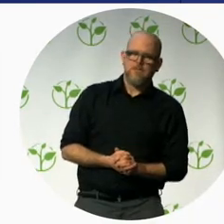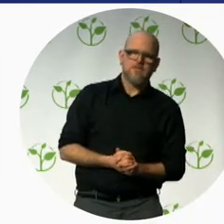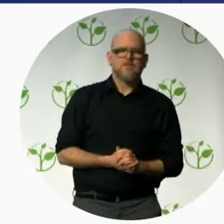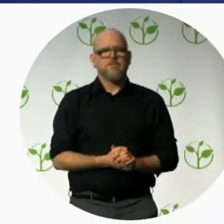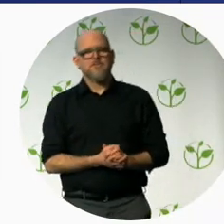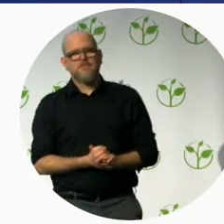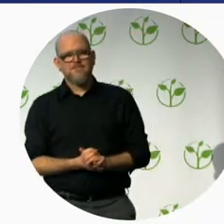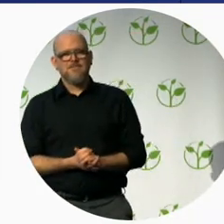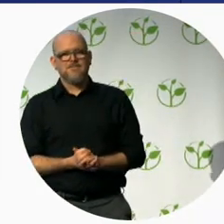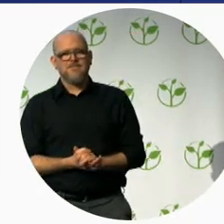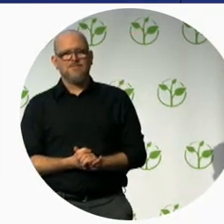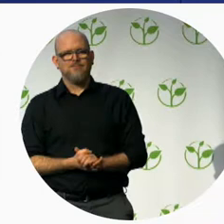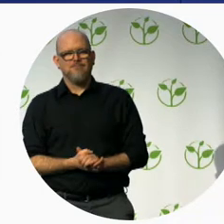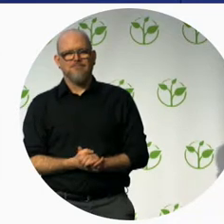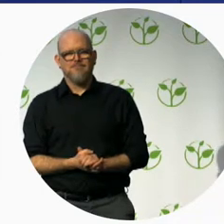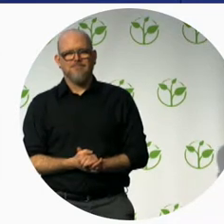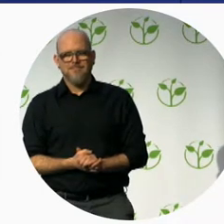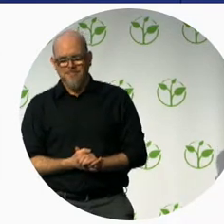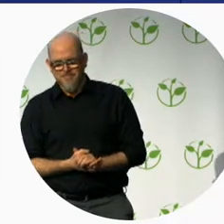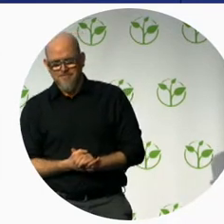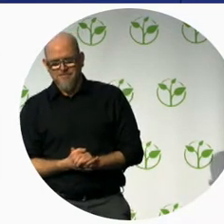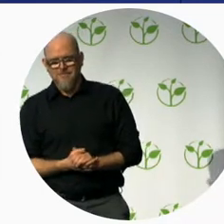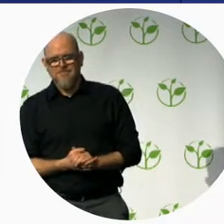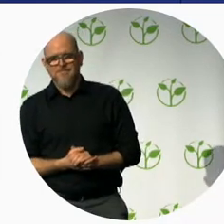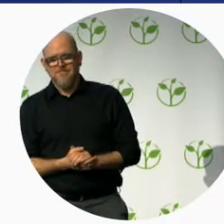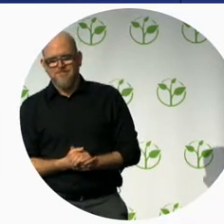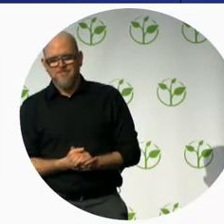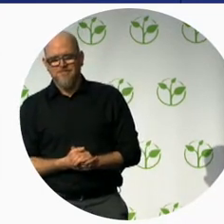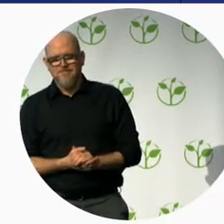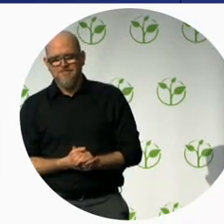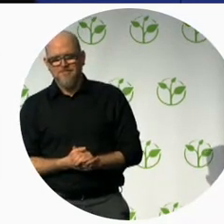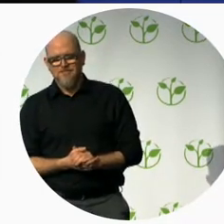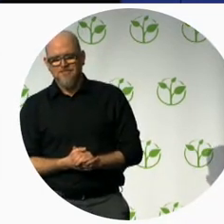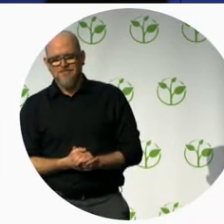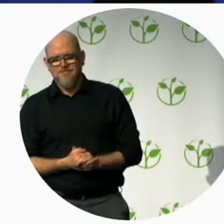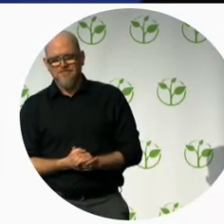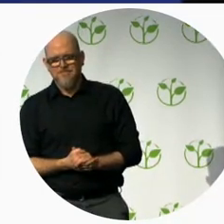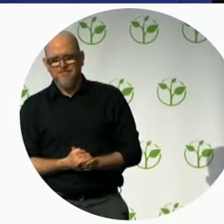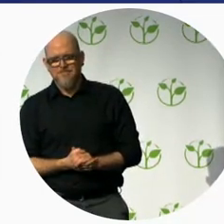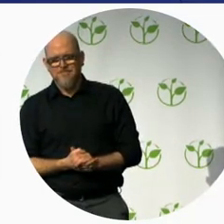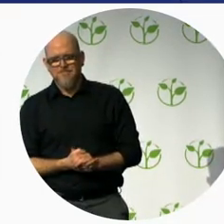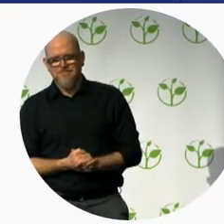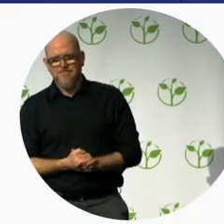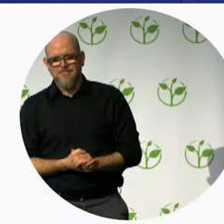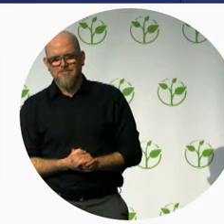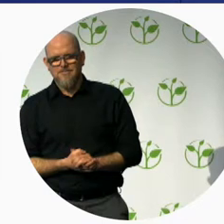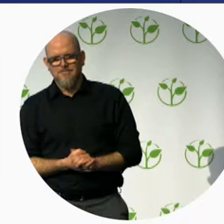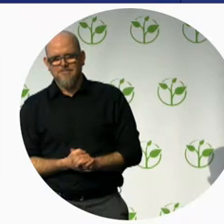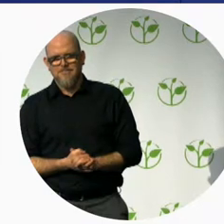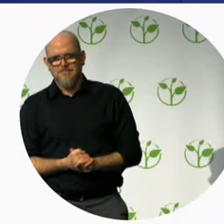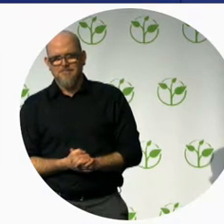osób z niepełnosprawnościami, takich jak np. darmowy transport publiczny, obsługa poza